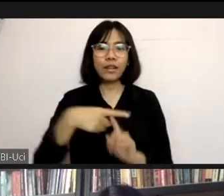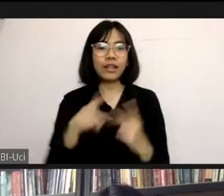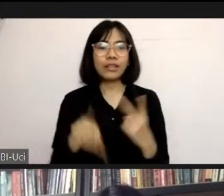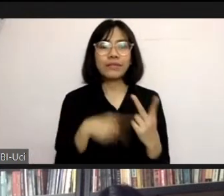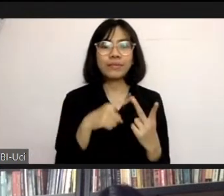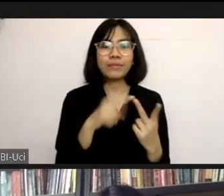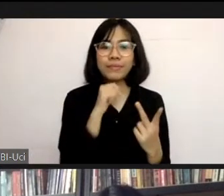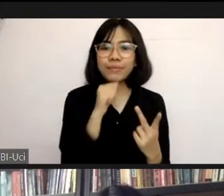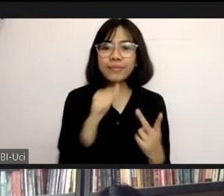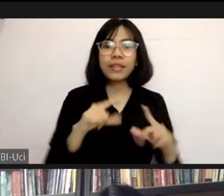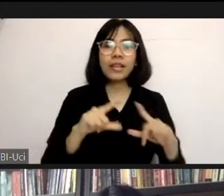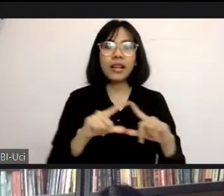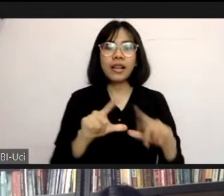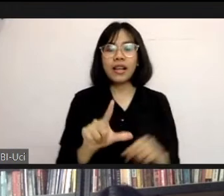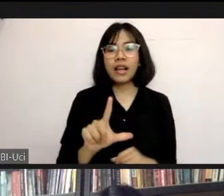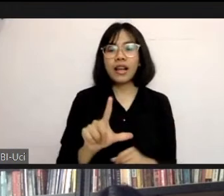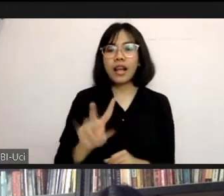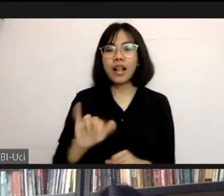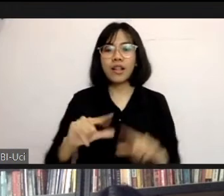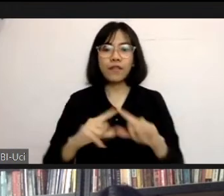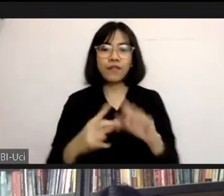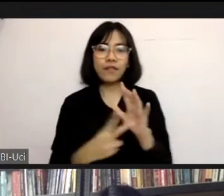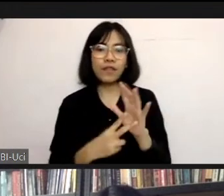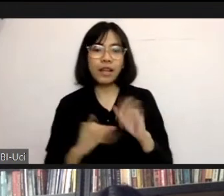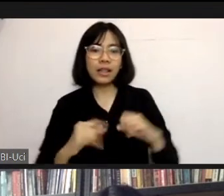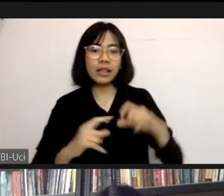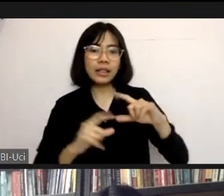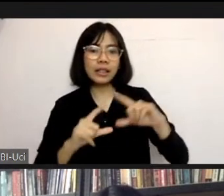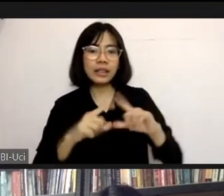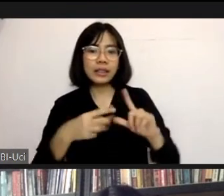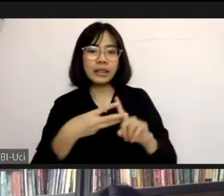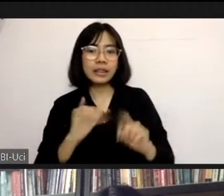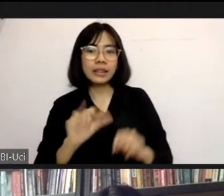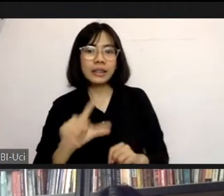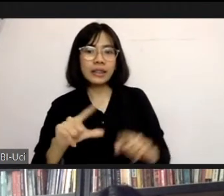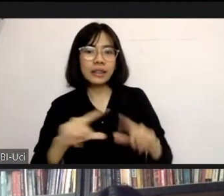Sabila. Selamat pagi, Fani.